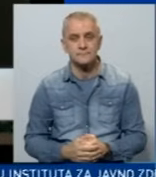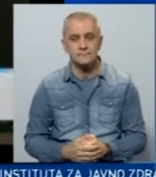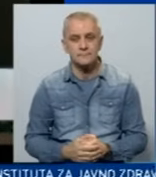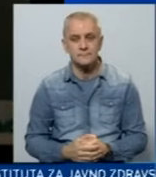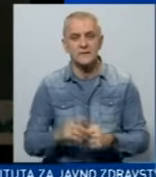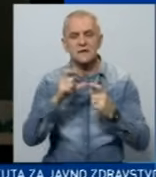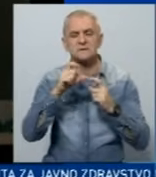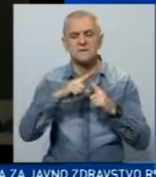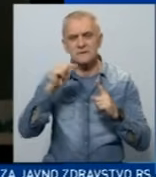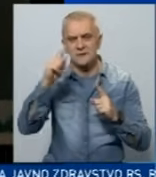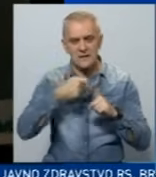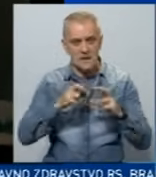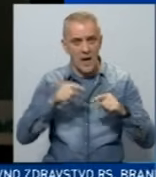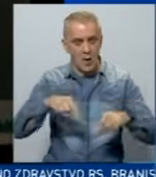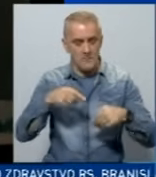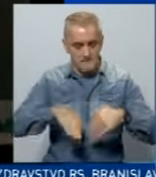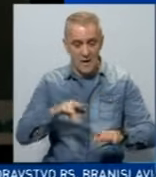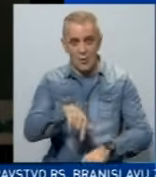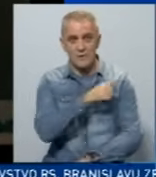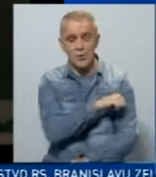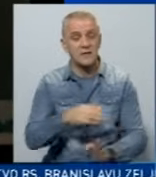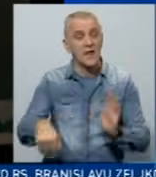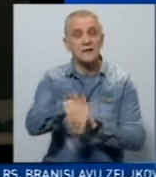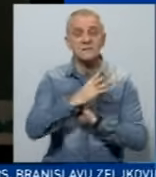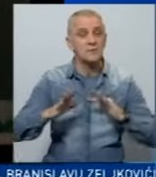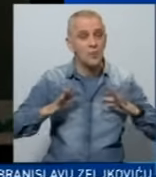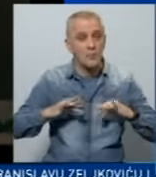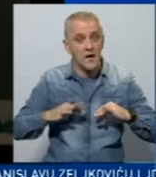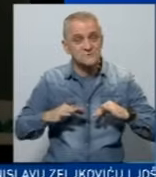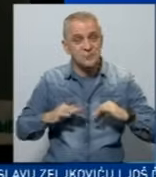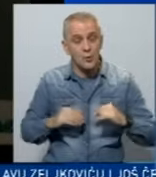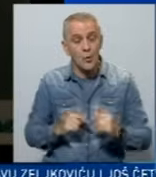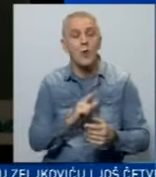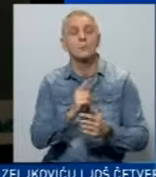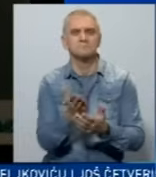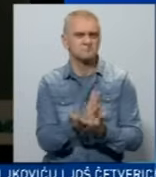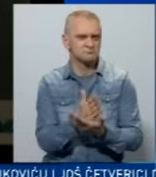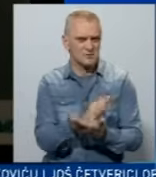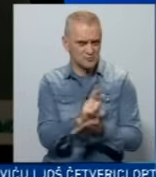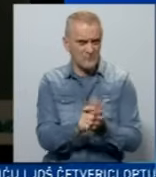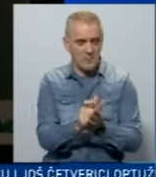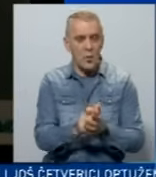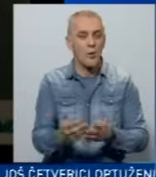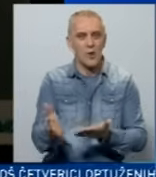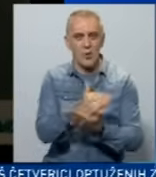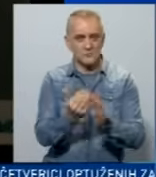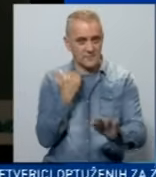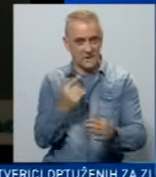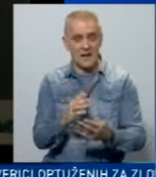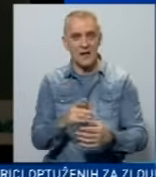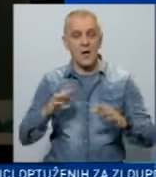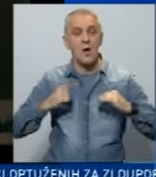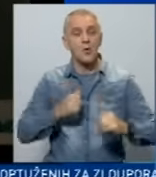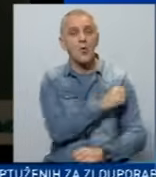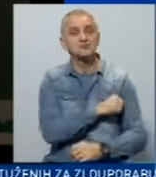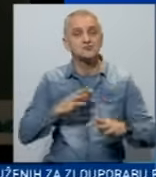Sudija Strika Mirsad je u maju ove godine ide u penziju. U međuvremenu će koristiti godišnje odmore iz prošle i tekuće